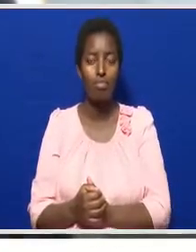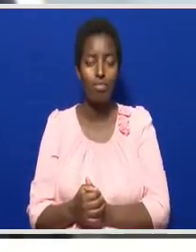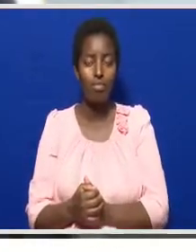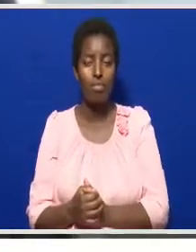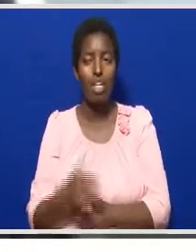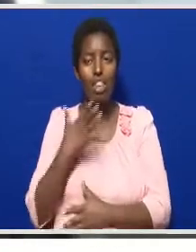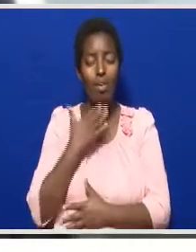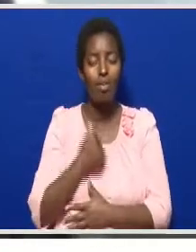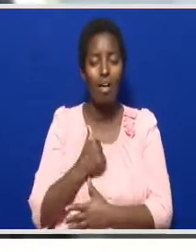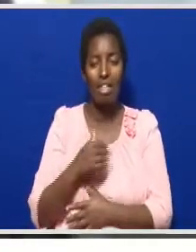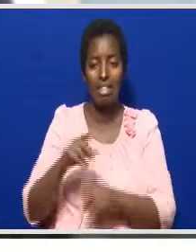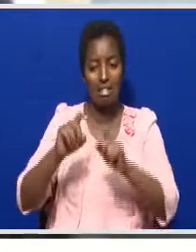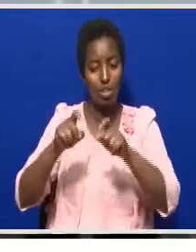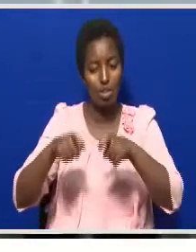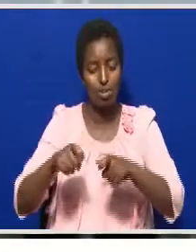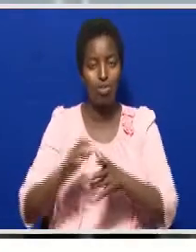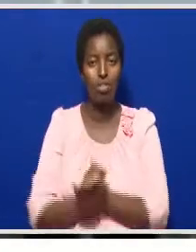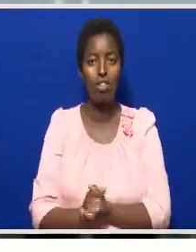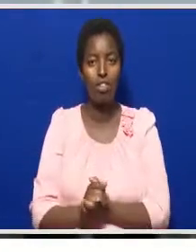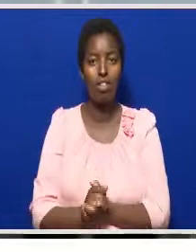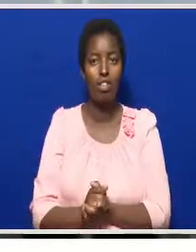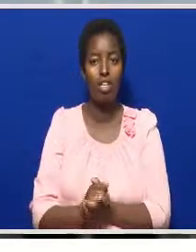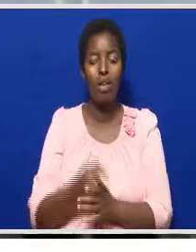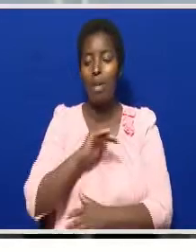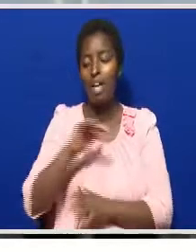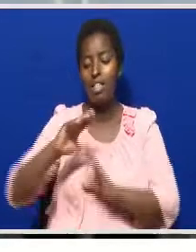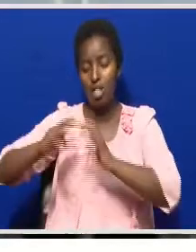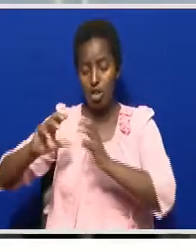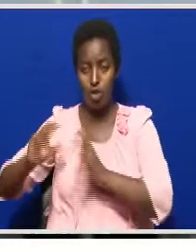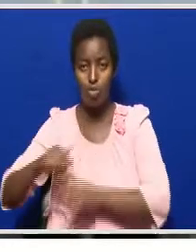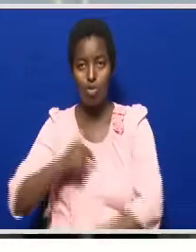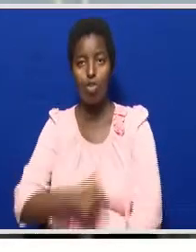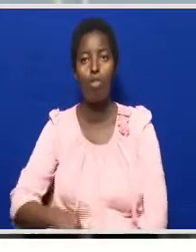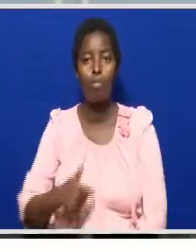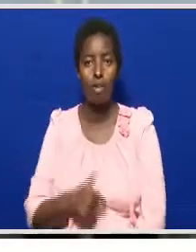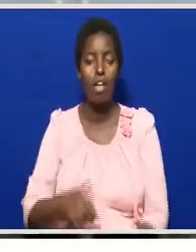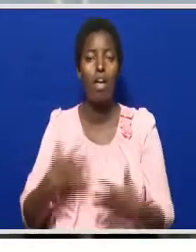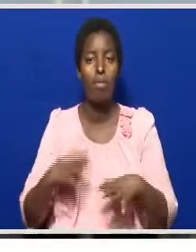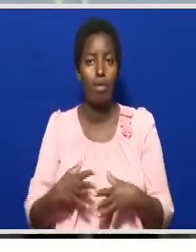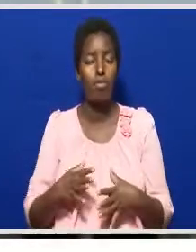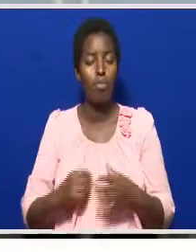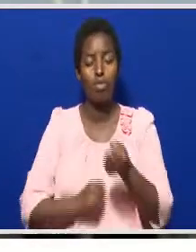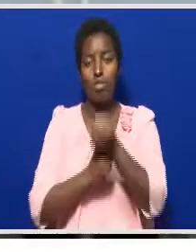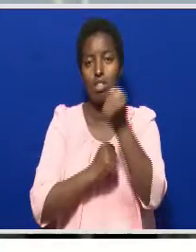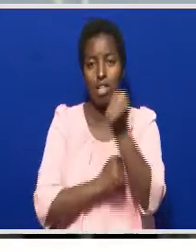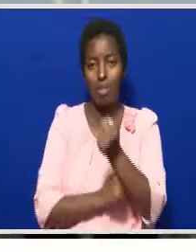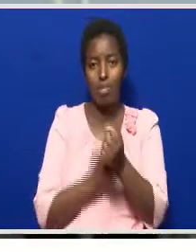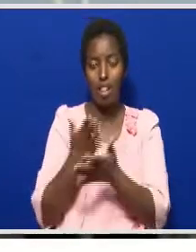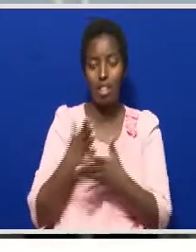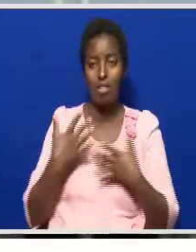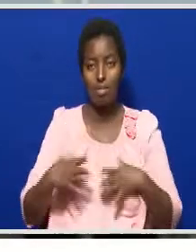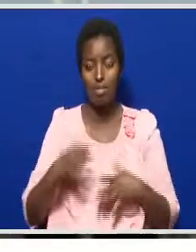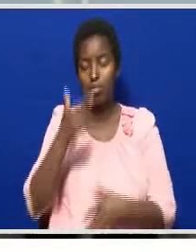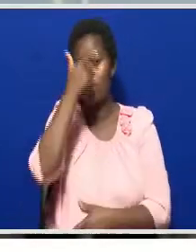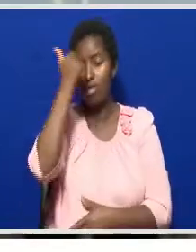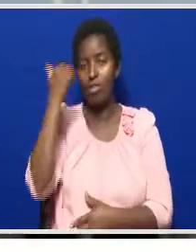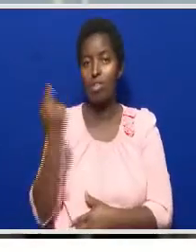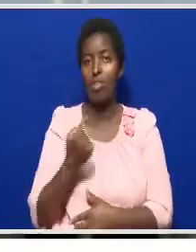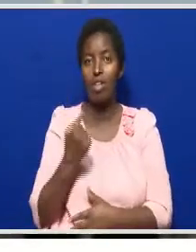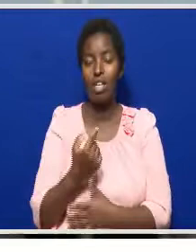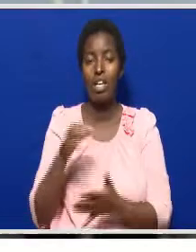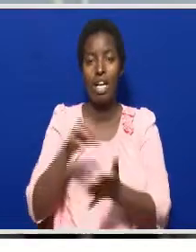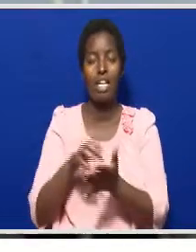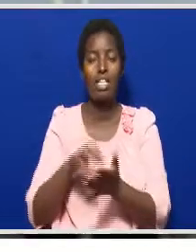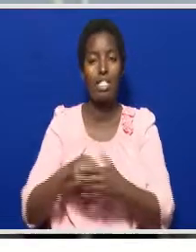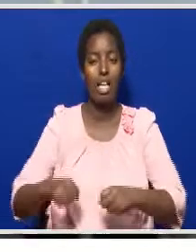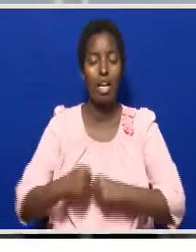viatu, wanataka nguo. Kwa hivyo tunaangalia community ya Malindi, wale wenye uwezo, inshallah mtusaidie, kwa sababu hili ni jambo